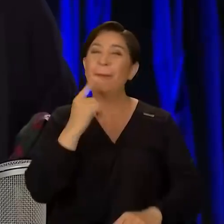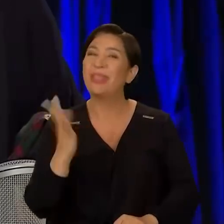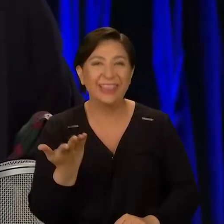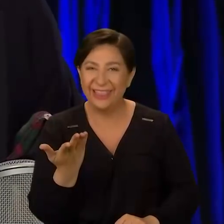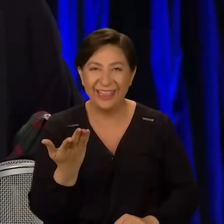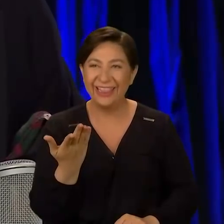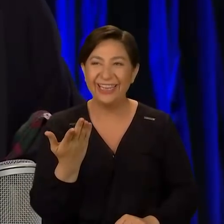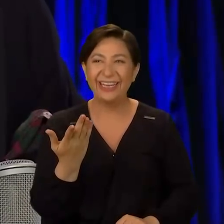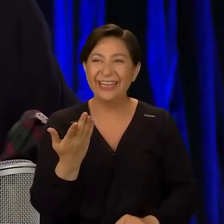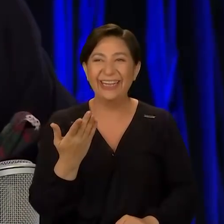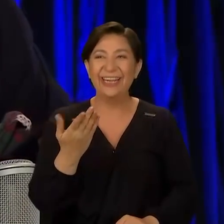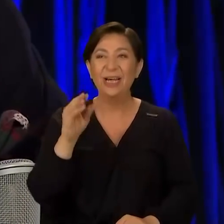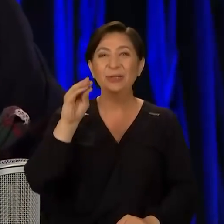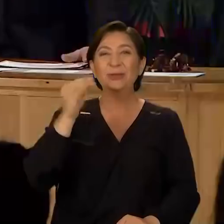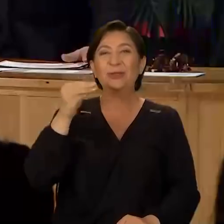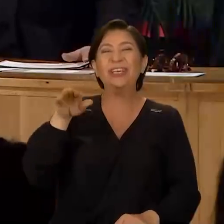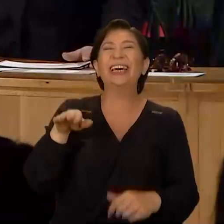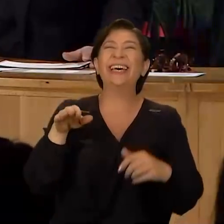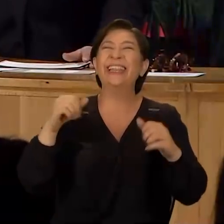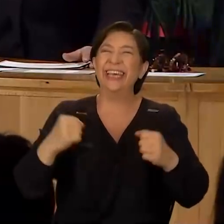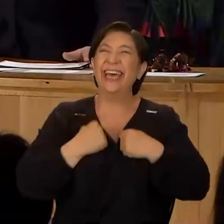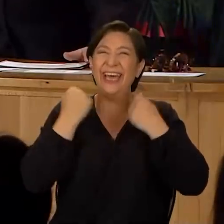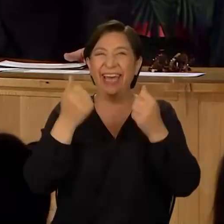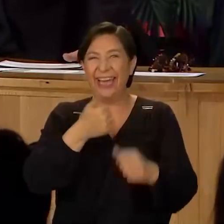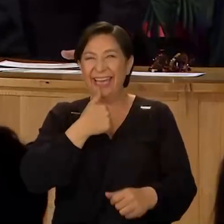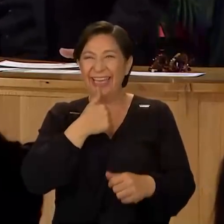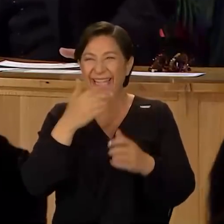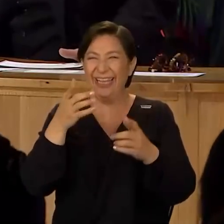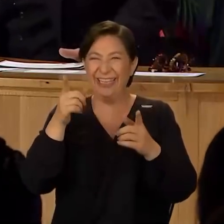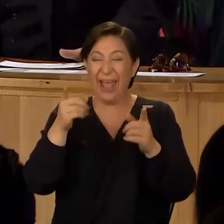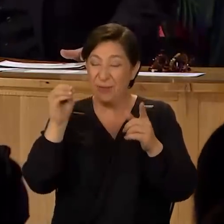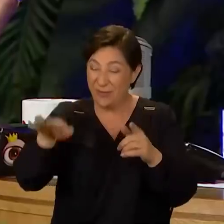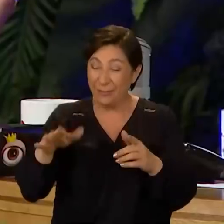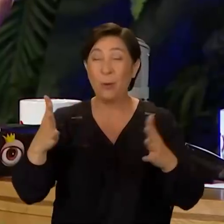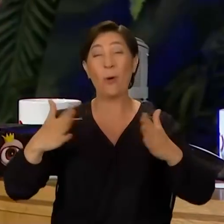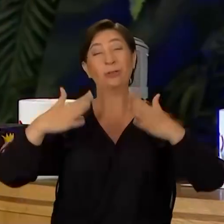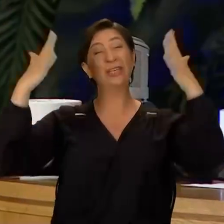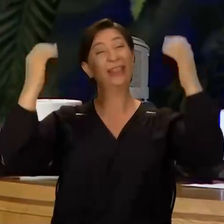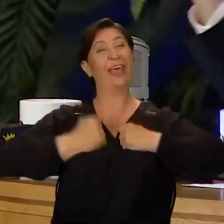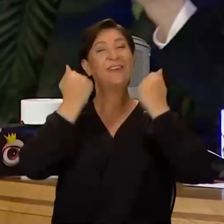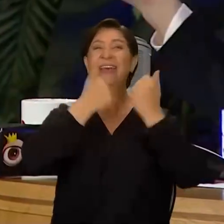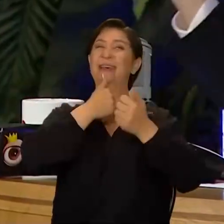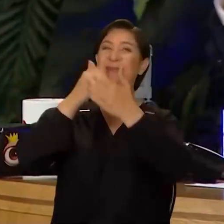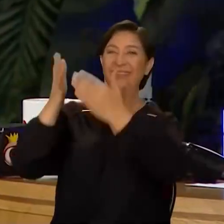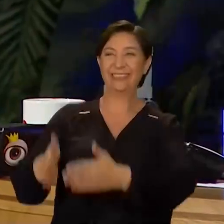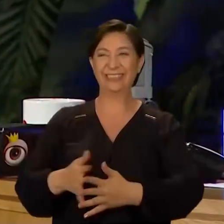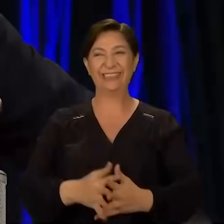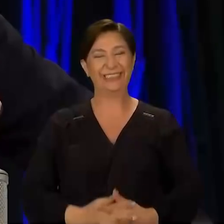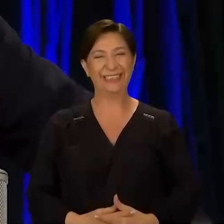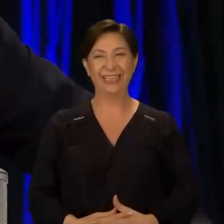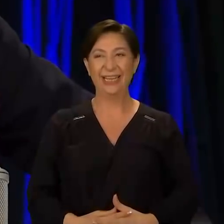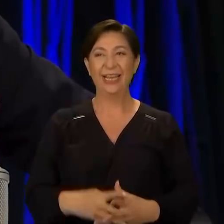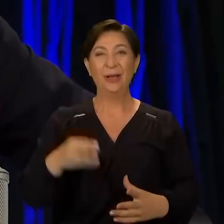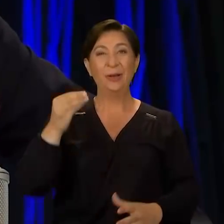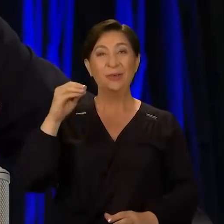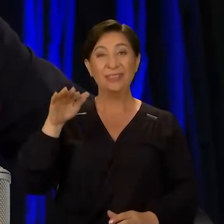benim. Küçük dev adamım. Sen aslında bak. Ufak tefek koca dev adamsın yani. Evet yani. Ufak tefeğim